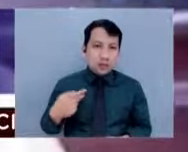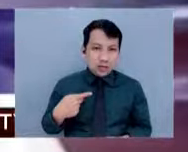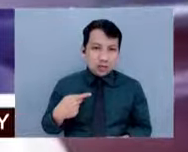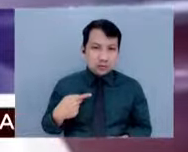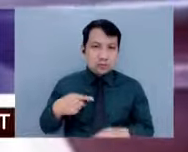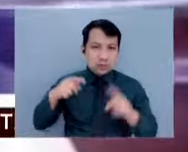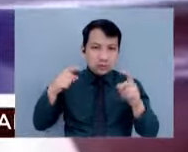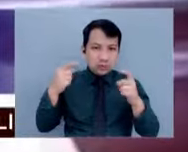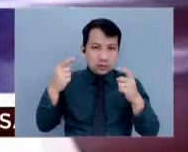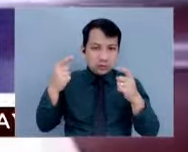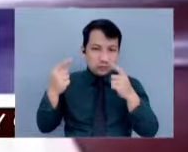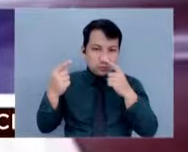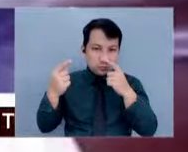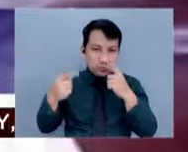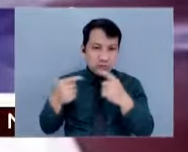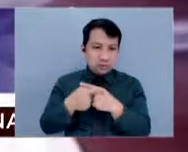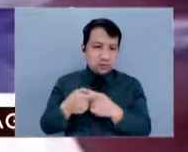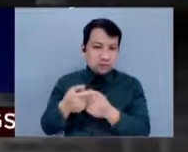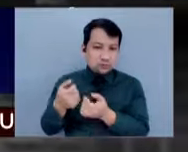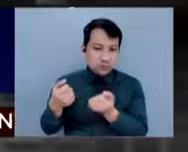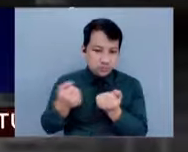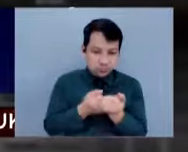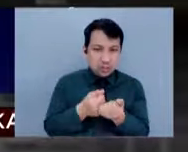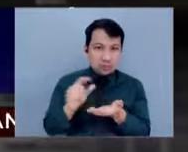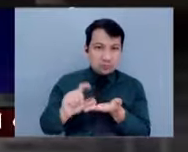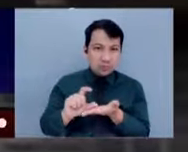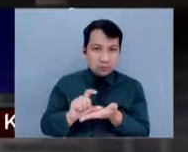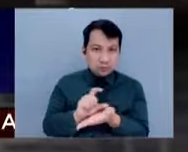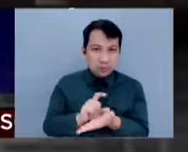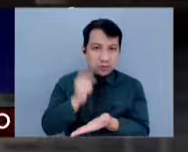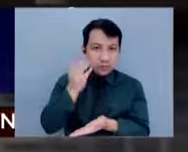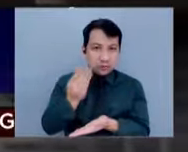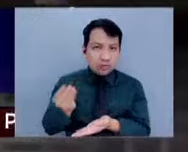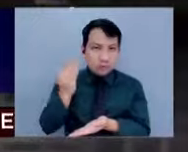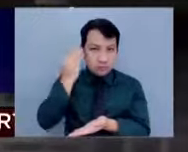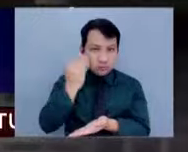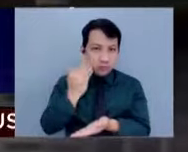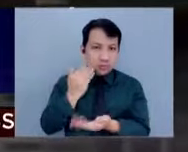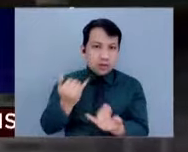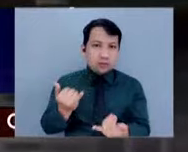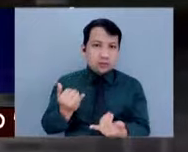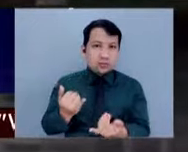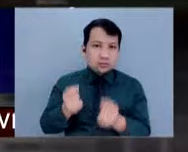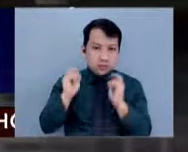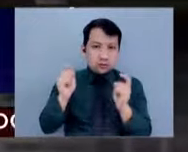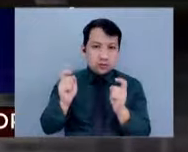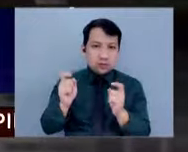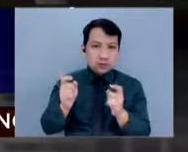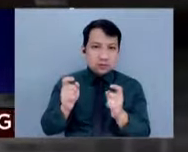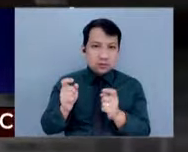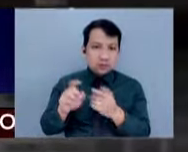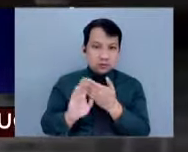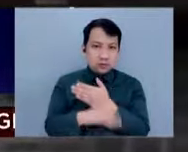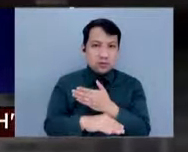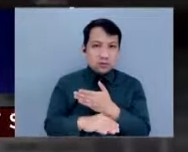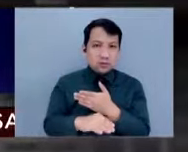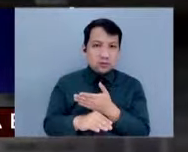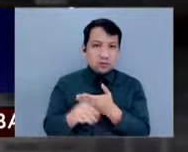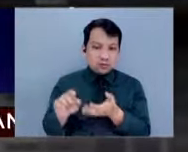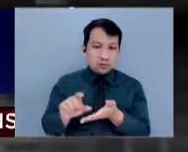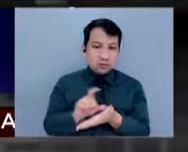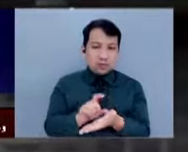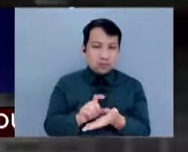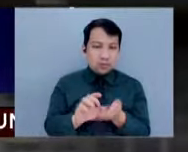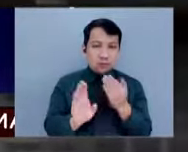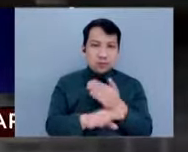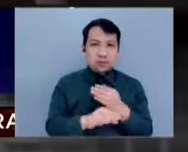sa supply ng bakuna. So ngayon tayo para naglalagari para ibalik yung sigla sa